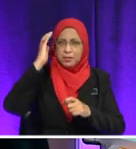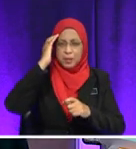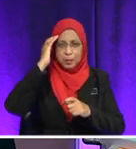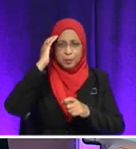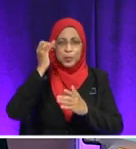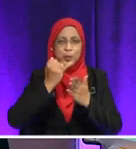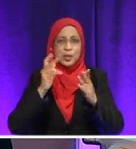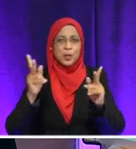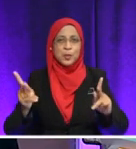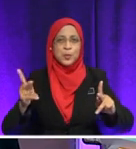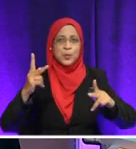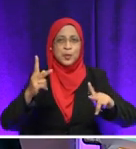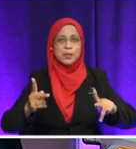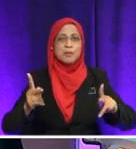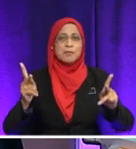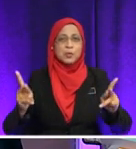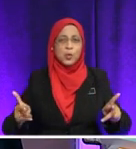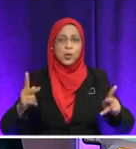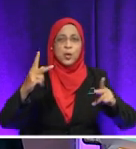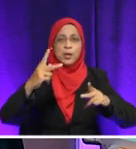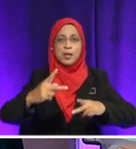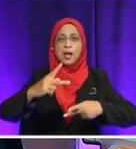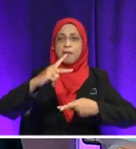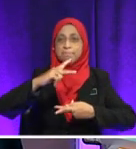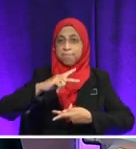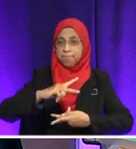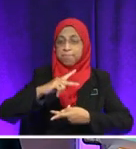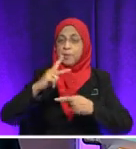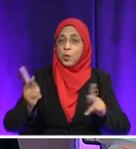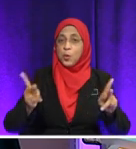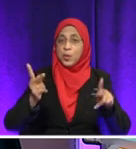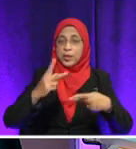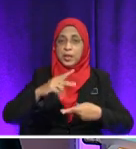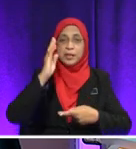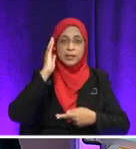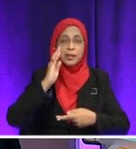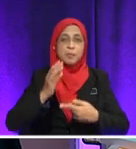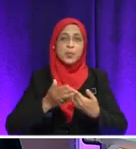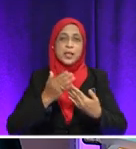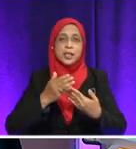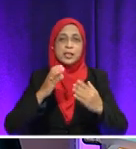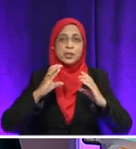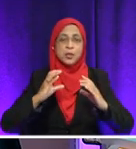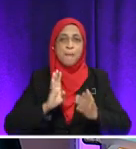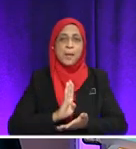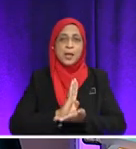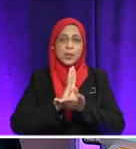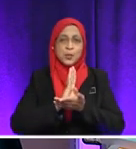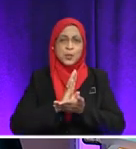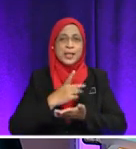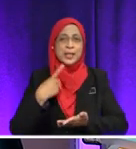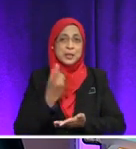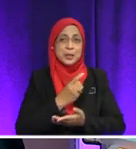jadi bila kotak ini sebagai Pemuda seri atau pengumuman kota itu biasanya kita bawa kotak